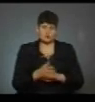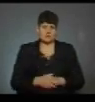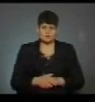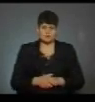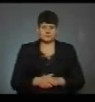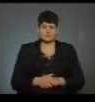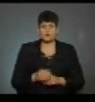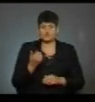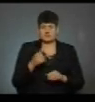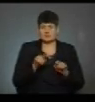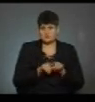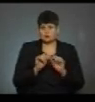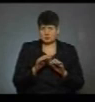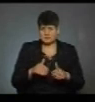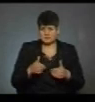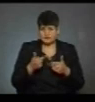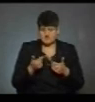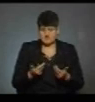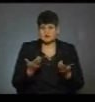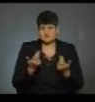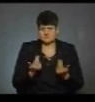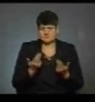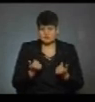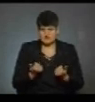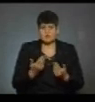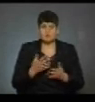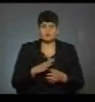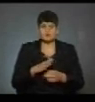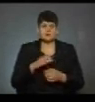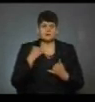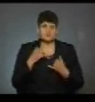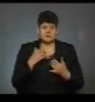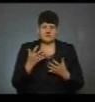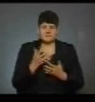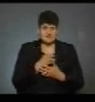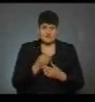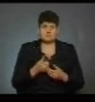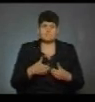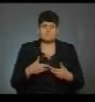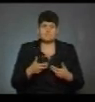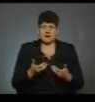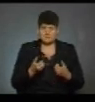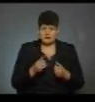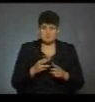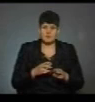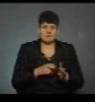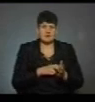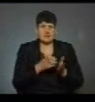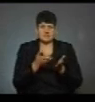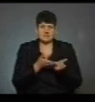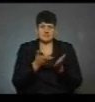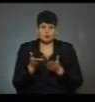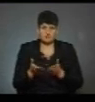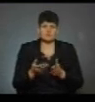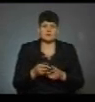Ну і, власне, до вас також можна звертатися, тому що у нас ще були телефонні дзвінки, які ми не встигли прийняти. І я думаю, що переадресуємо до Тернопільської